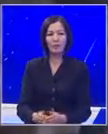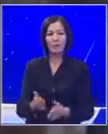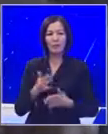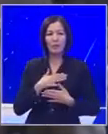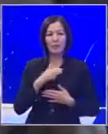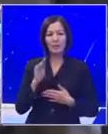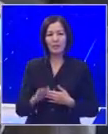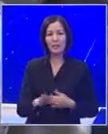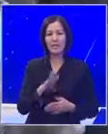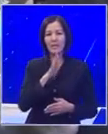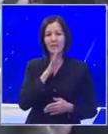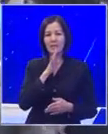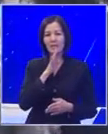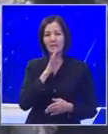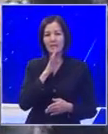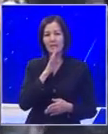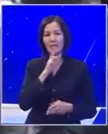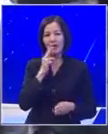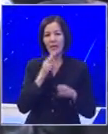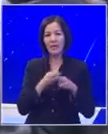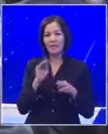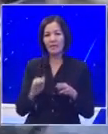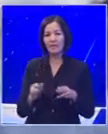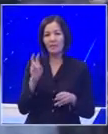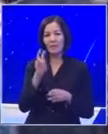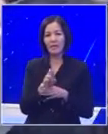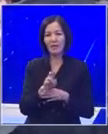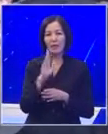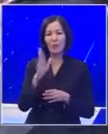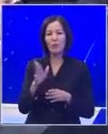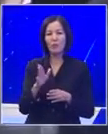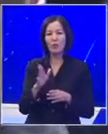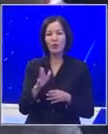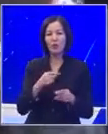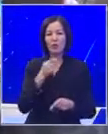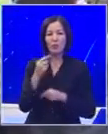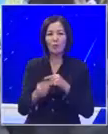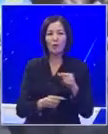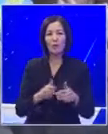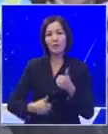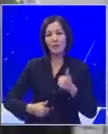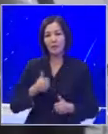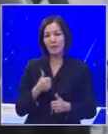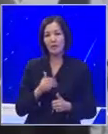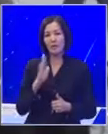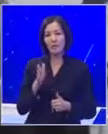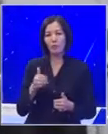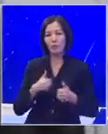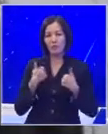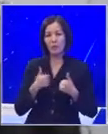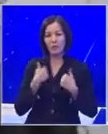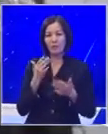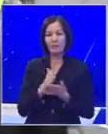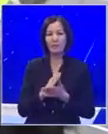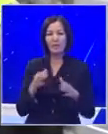қарындасымның келгеніне мен өте қатты қуаныштымын және де болашақ ұрпаққа өзімді достойны көрсетуге тырысамын. Бригада командирі